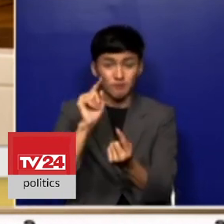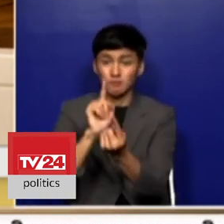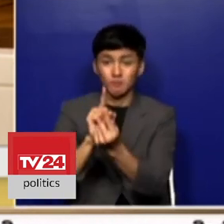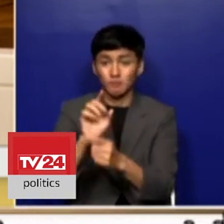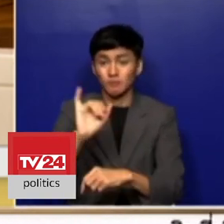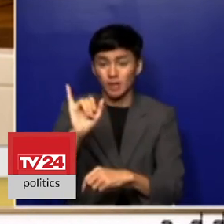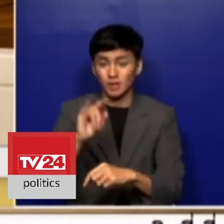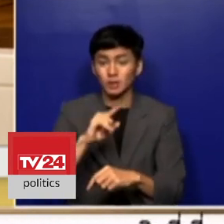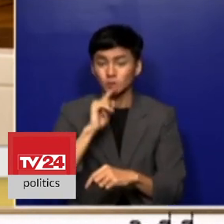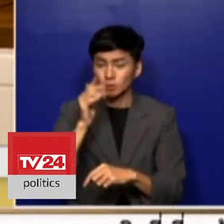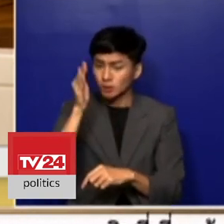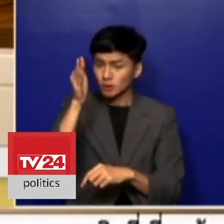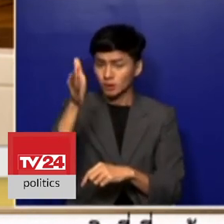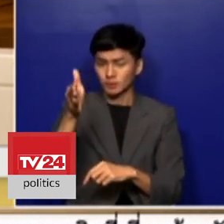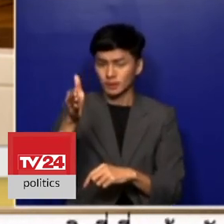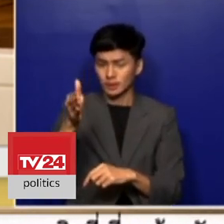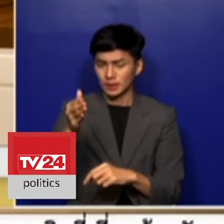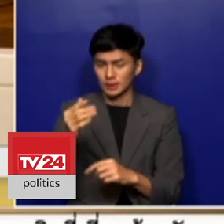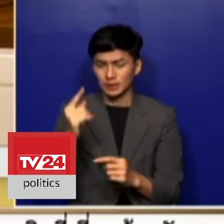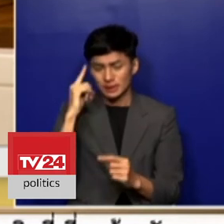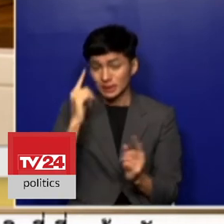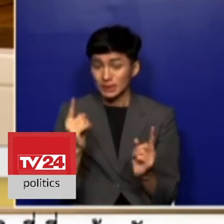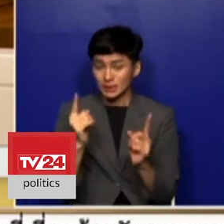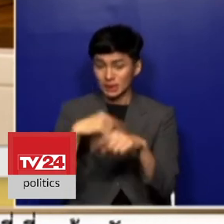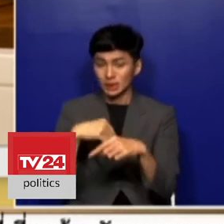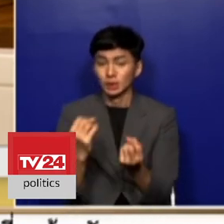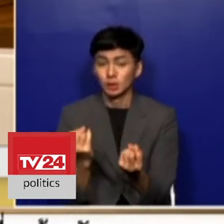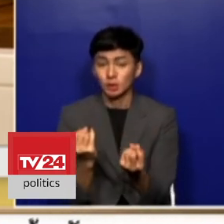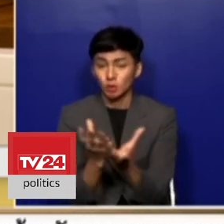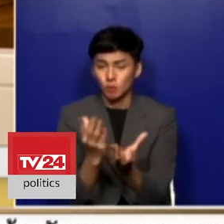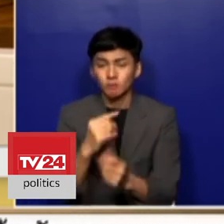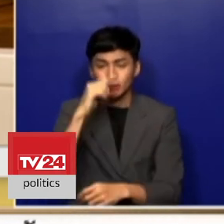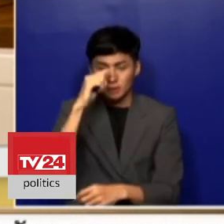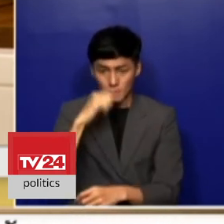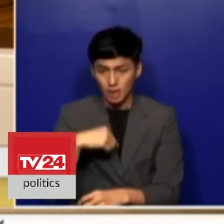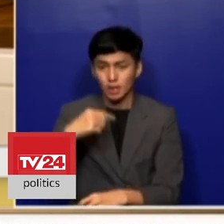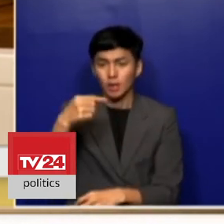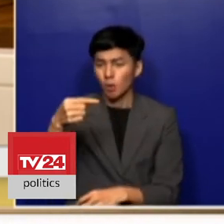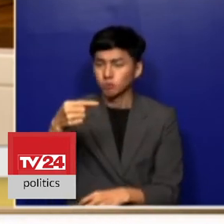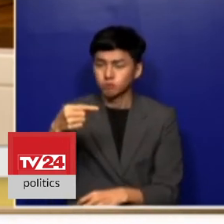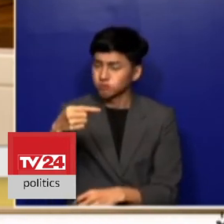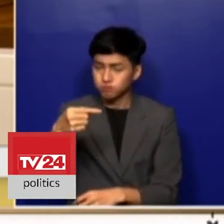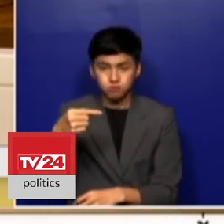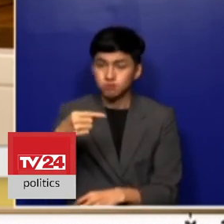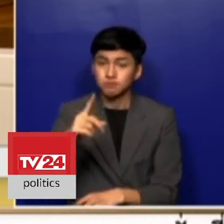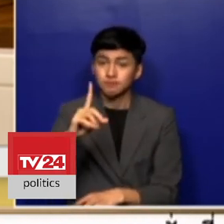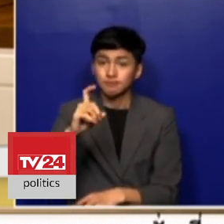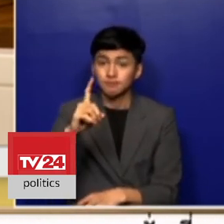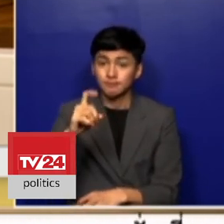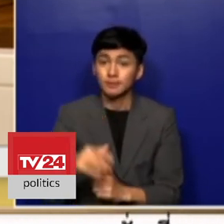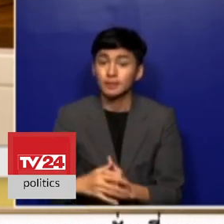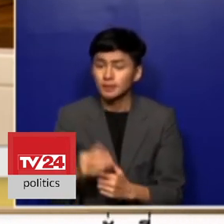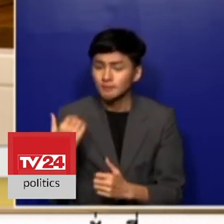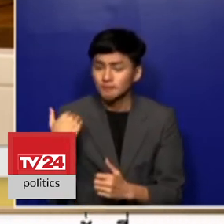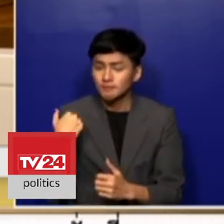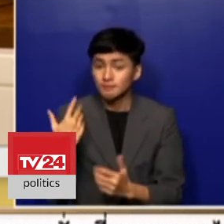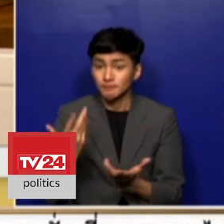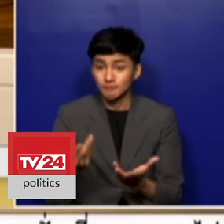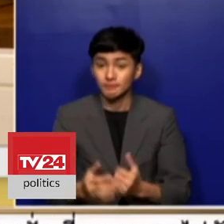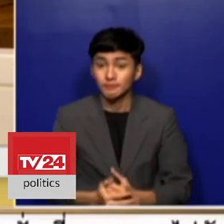การณ์ไม่เป็นเช่นนั้นอาจจะสร้างผลกระทบต่อประเทศไทยในด้านลบอย่างมหาศาลที่ฉันเห็นว่า